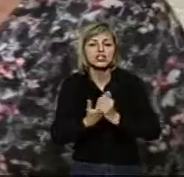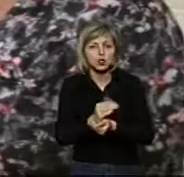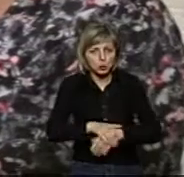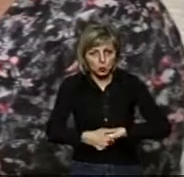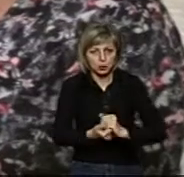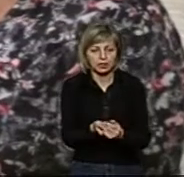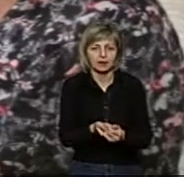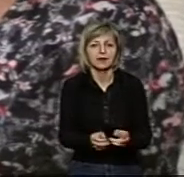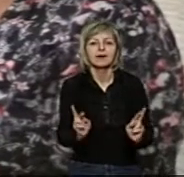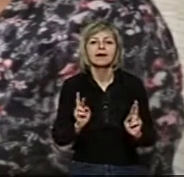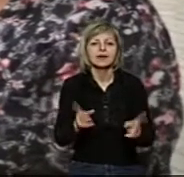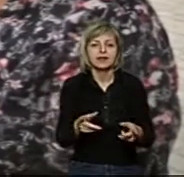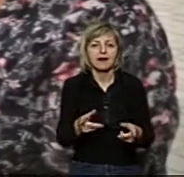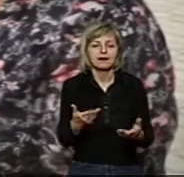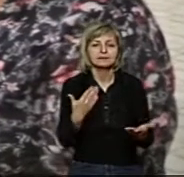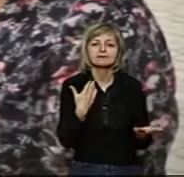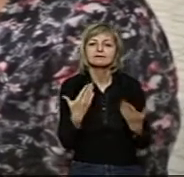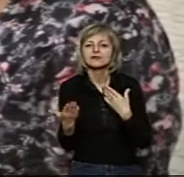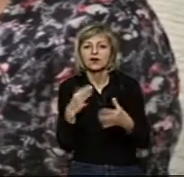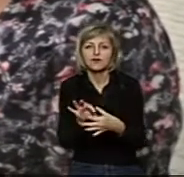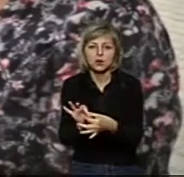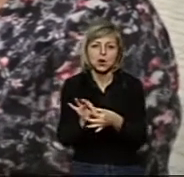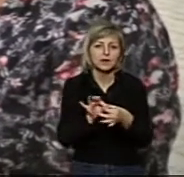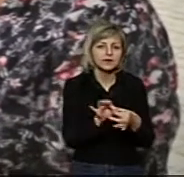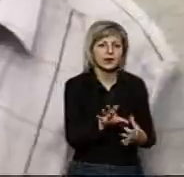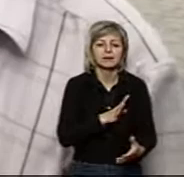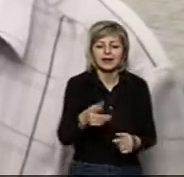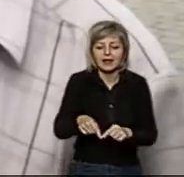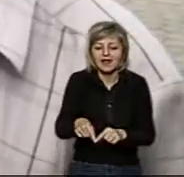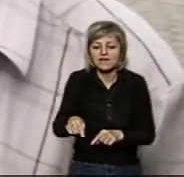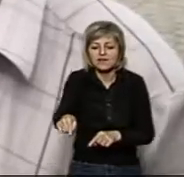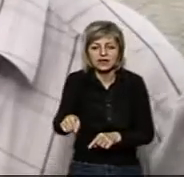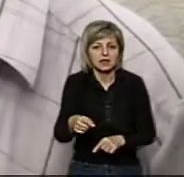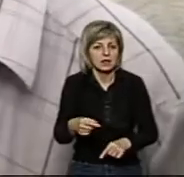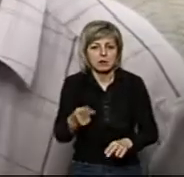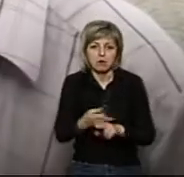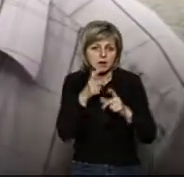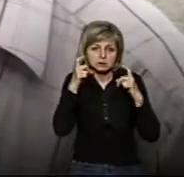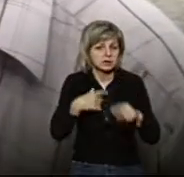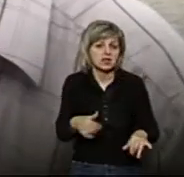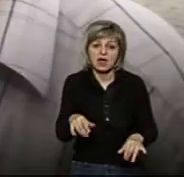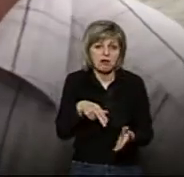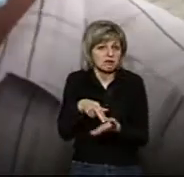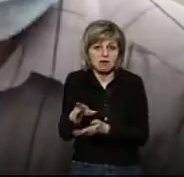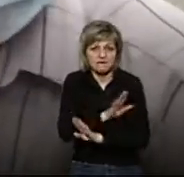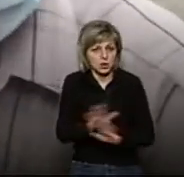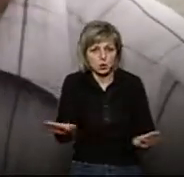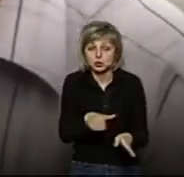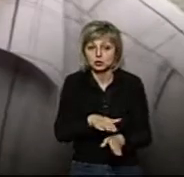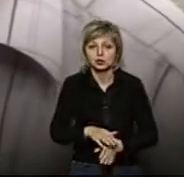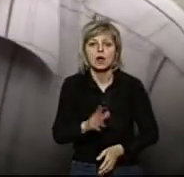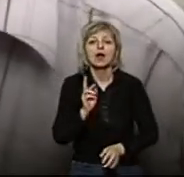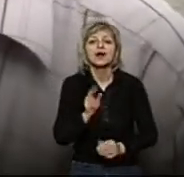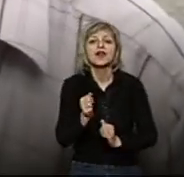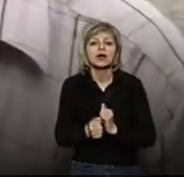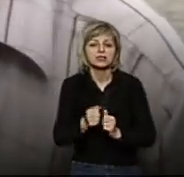як в контакті з ким бути, на якій віддалі. Я без маски нікуди не виходжу, нікуди, абсолютно. Як